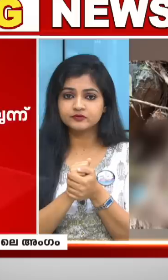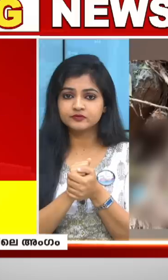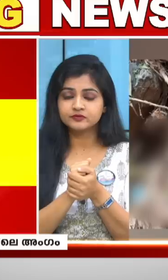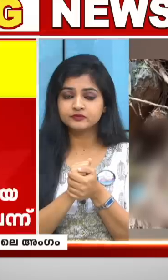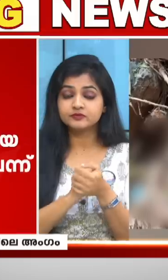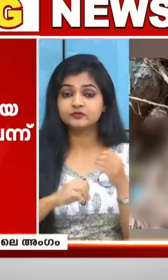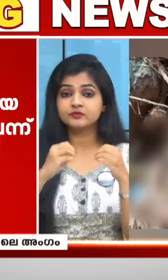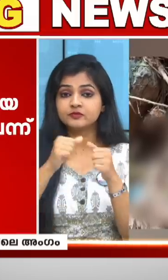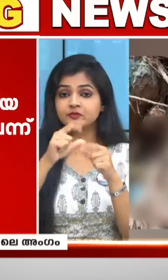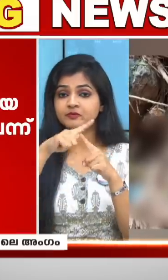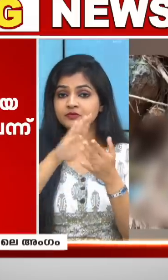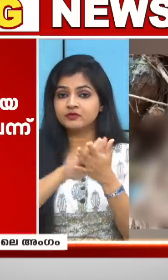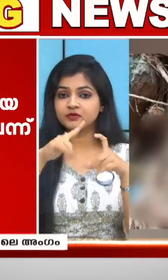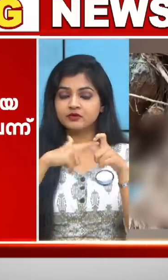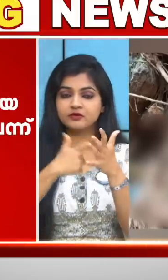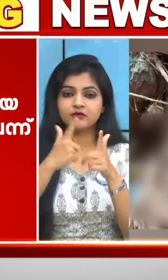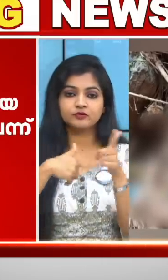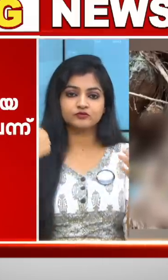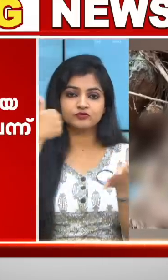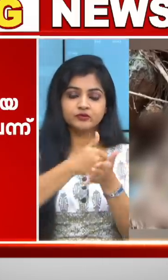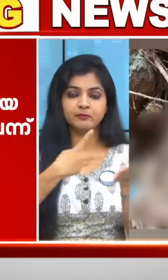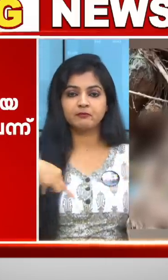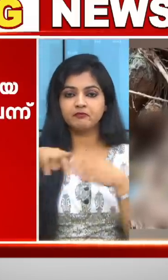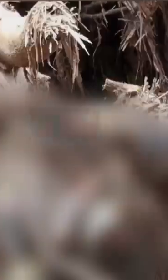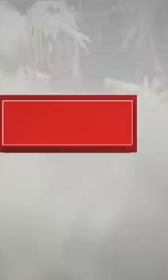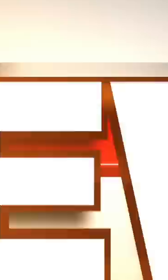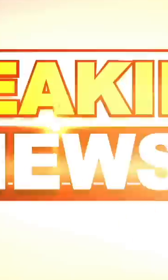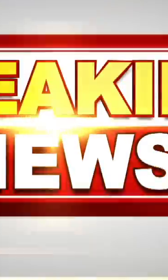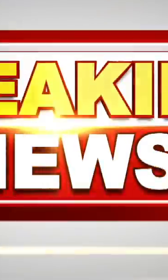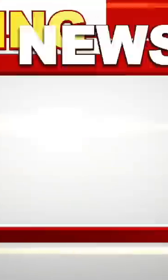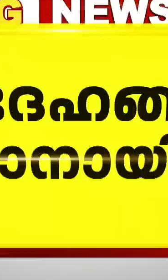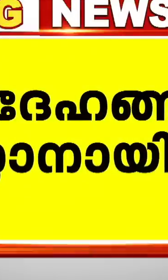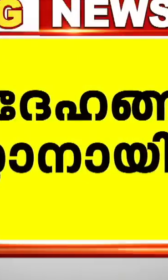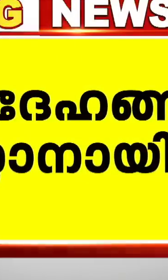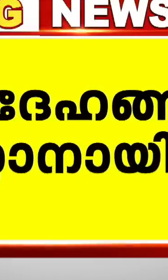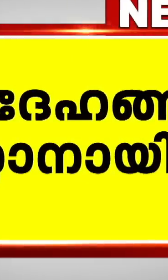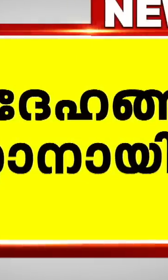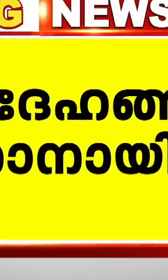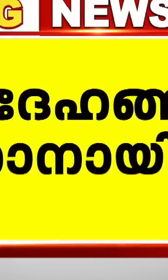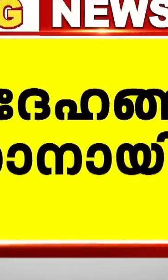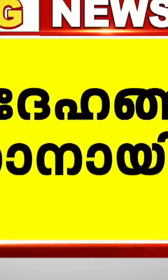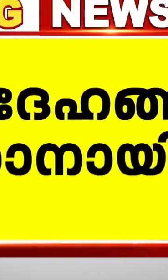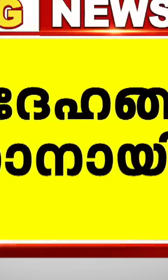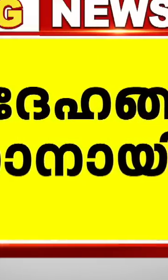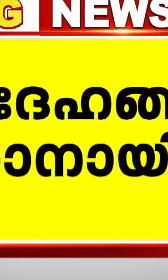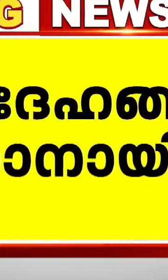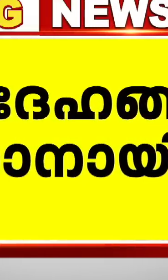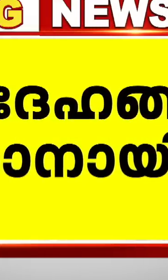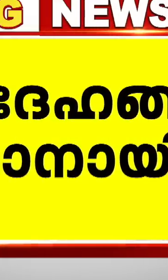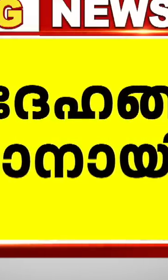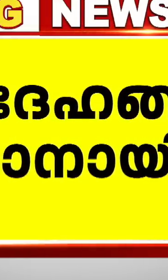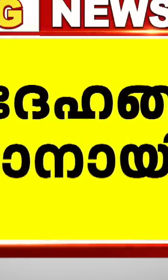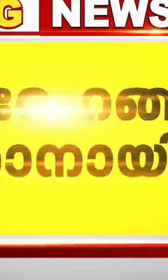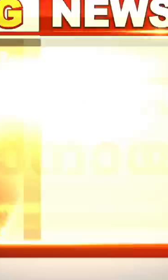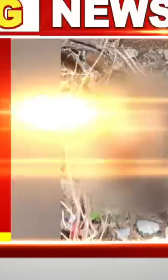ബത്തേരി ഉണ്ട്. ശരി, വളരെ നന്ദി ഈ ഘട്ടത്തിൽ പ്രതികരിച്ചതിന്. ആ തെരച്ചിൽ സംഘത്തിന്റെ ഭാഗമായ അലിയാണ് നമ്മളോട് പ്രതികരിച്ചത്. ആ തെരച്ചിൽ